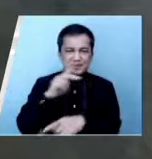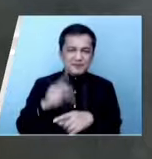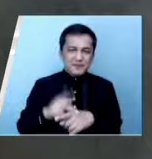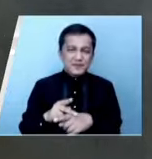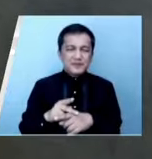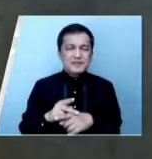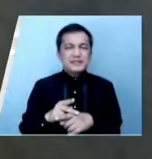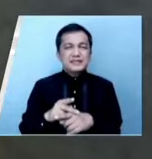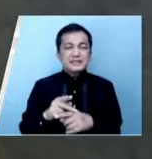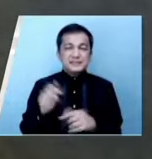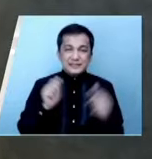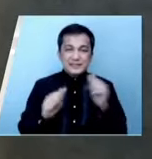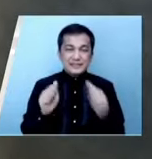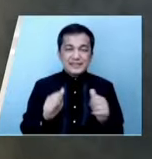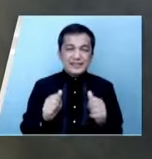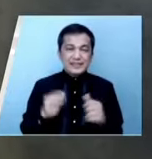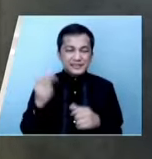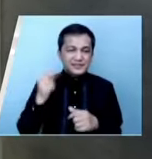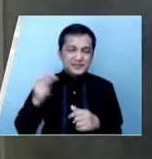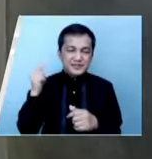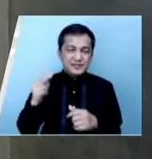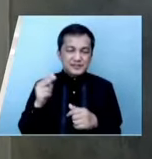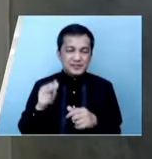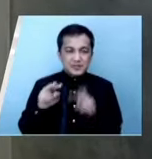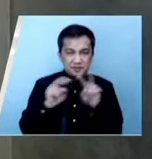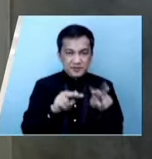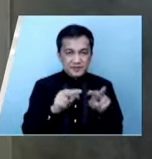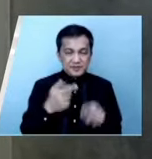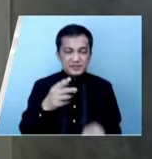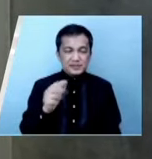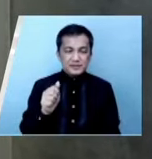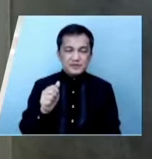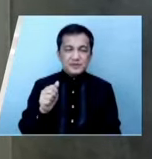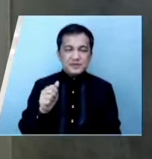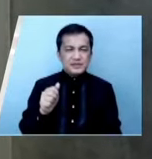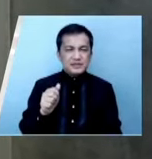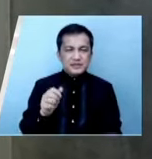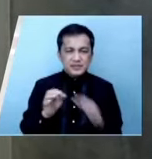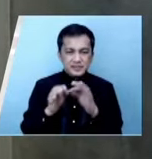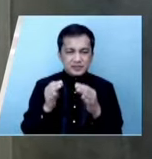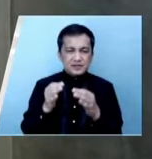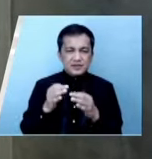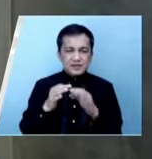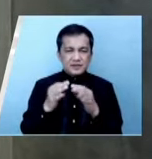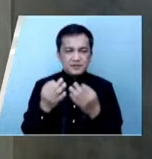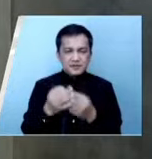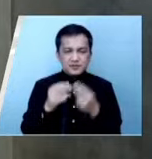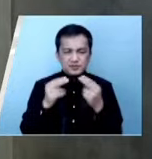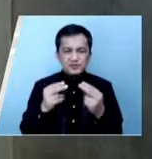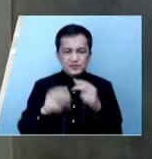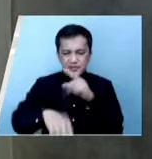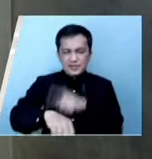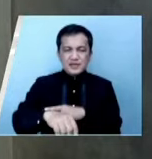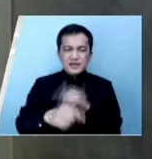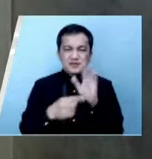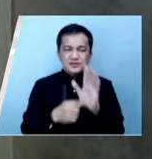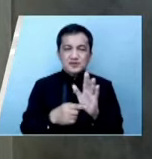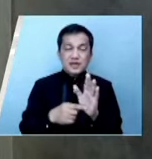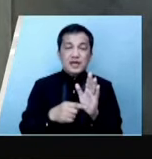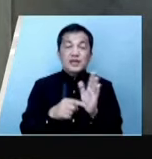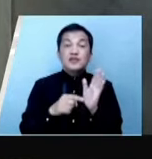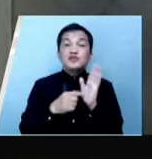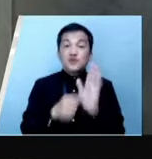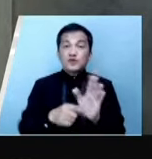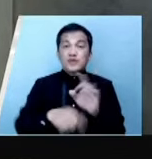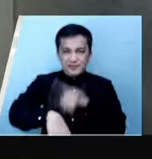history dahil mapapanood na sa GMA ang kapamilya noontime show na It's Showtime. Ang mga